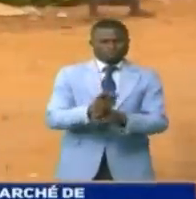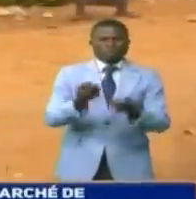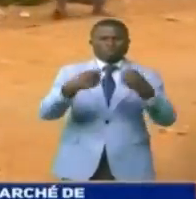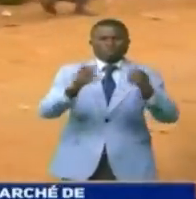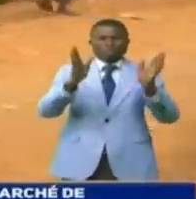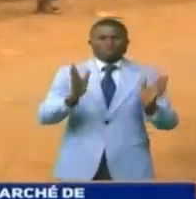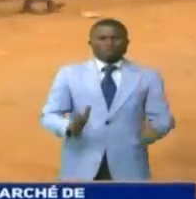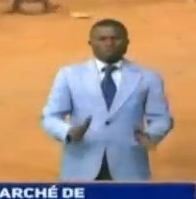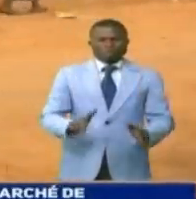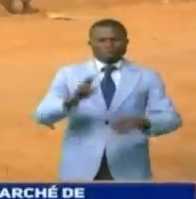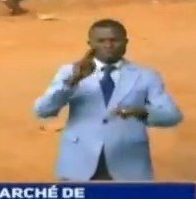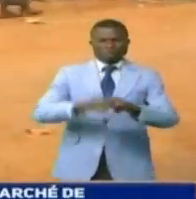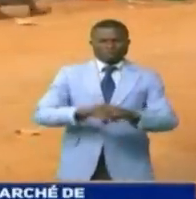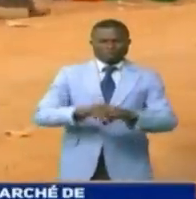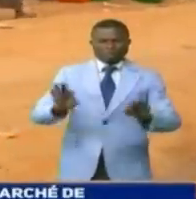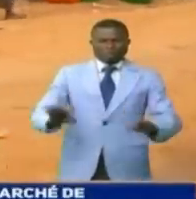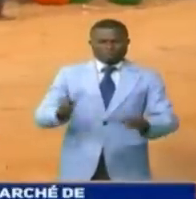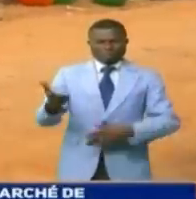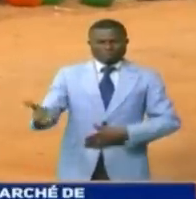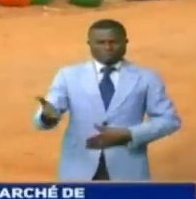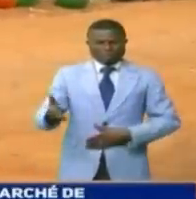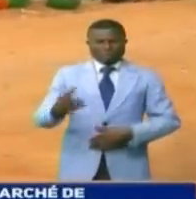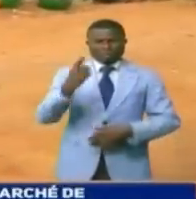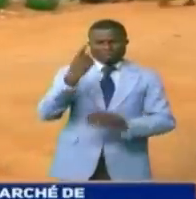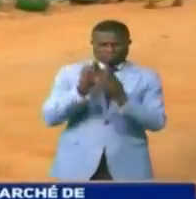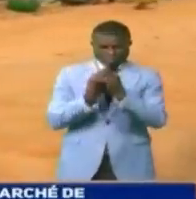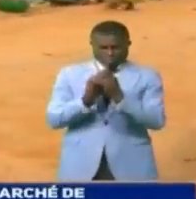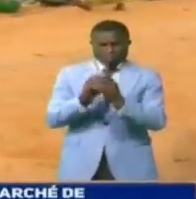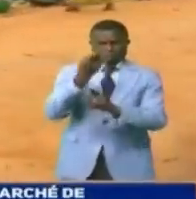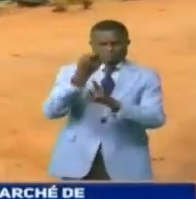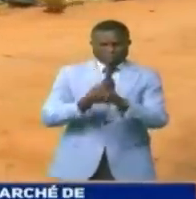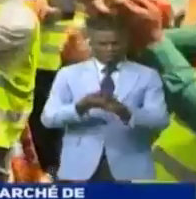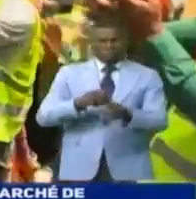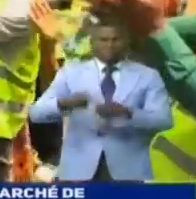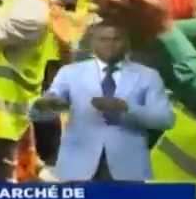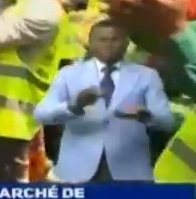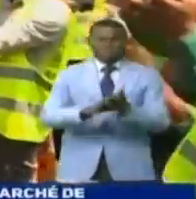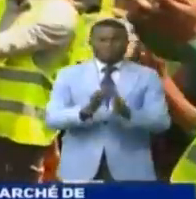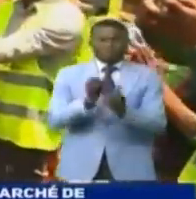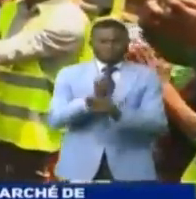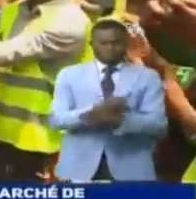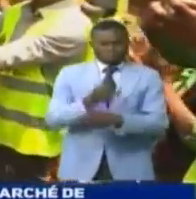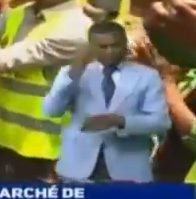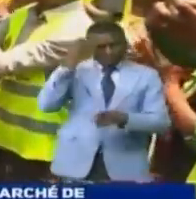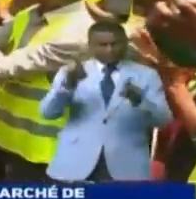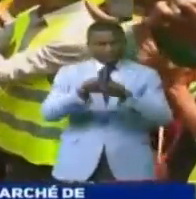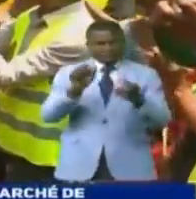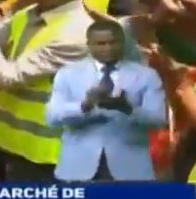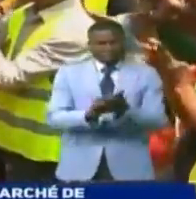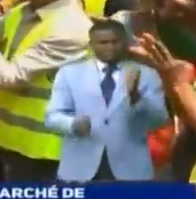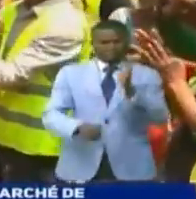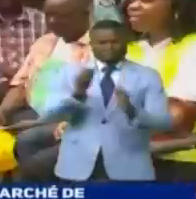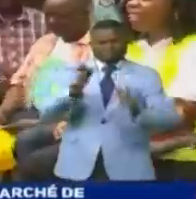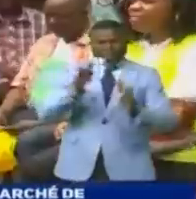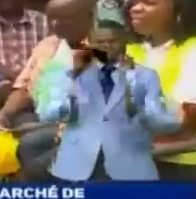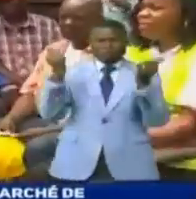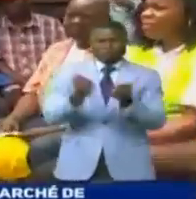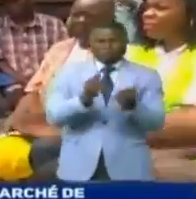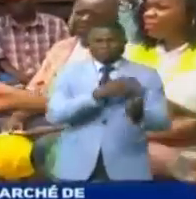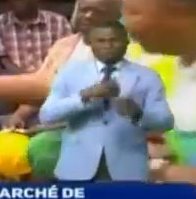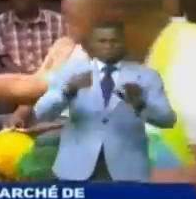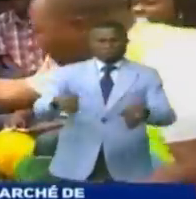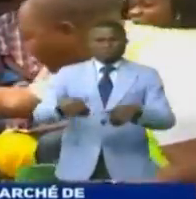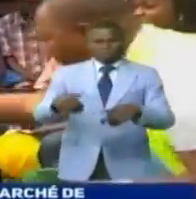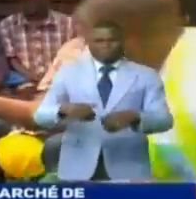vendeurs installés à même le sol. Dans un mois, le marché sera prêt. Dans la même logique, 11 associations paysannes